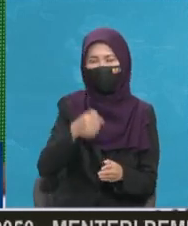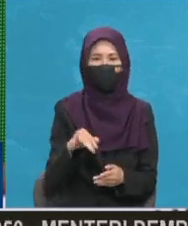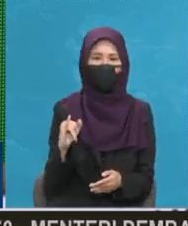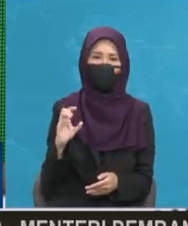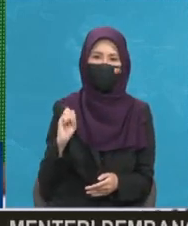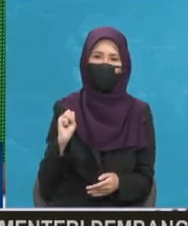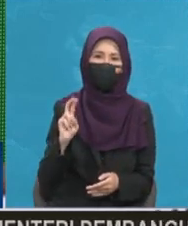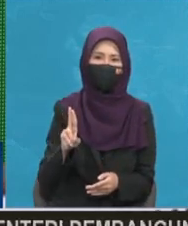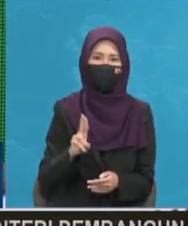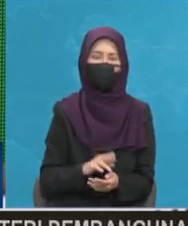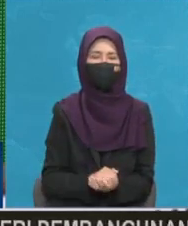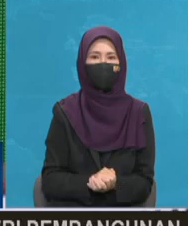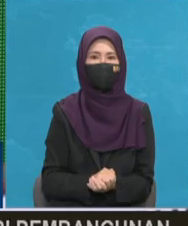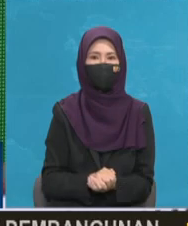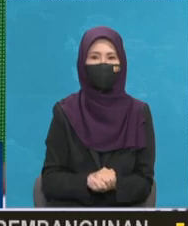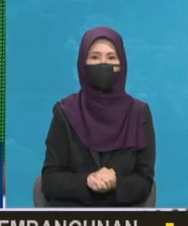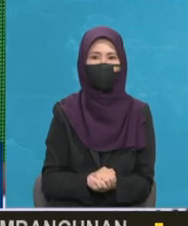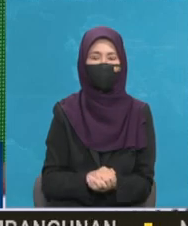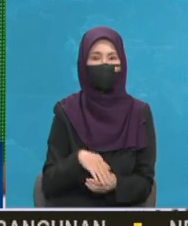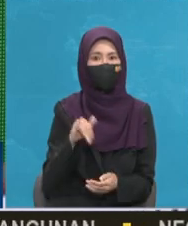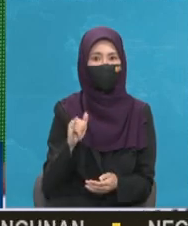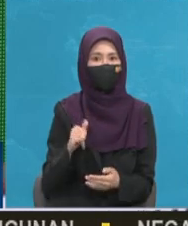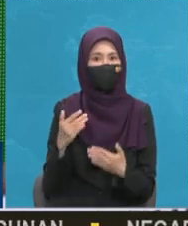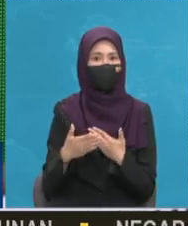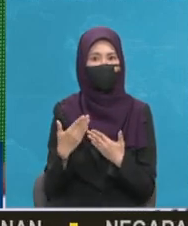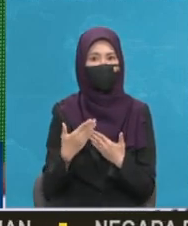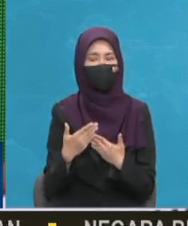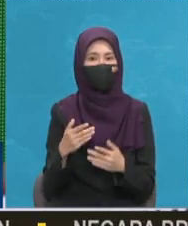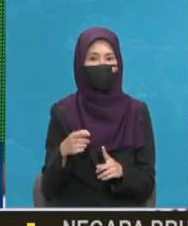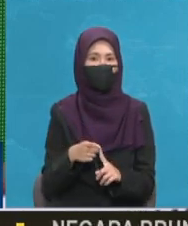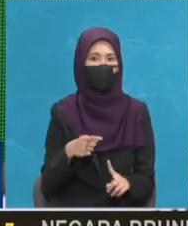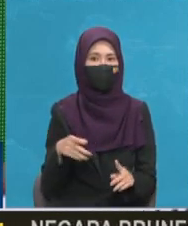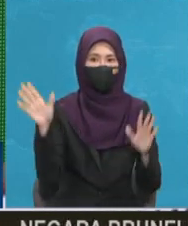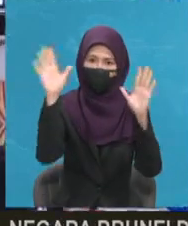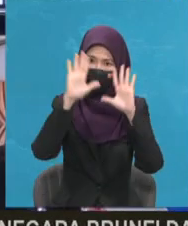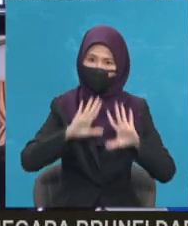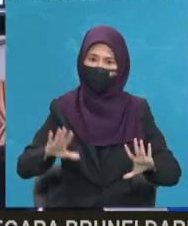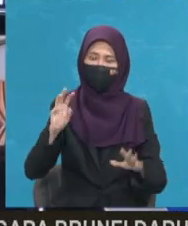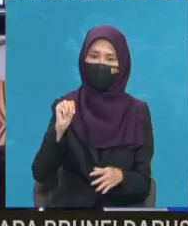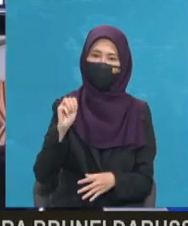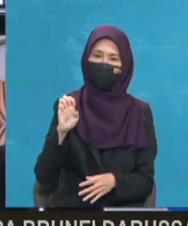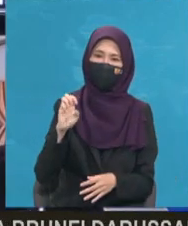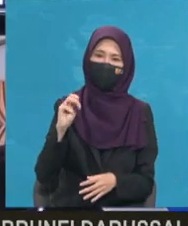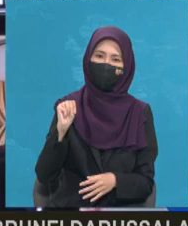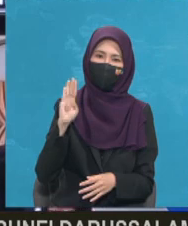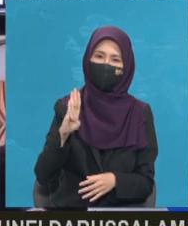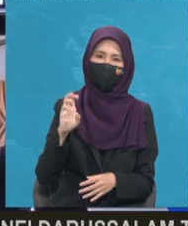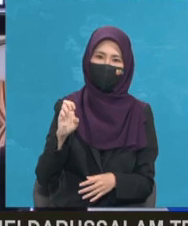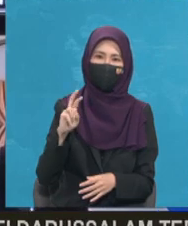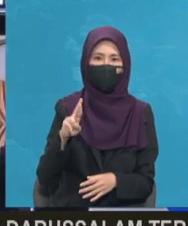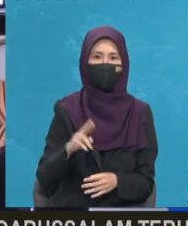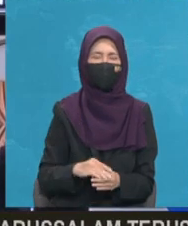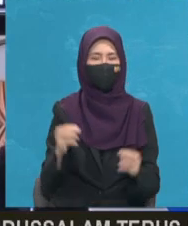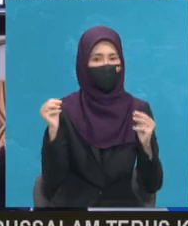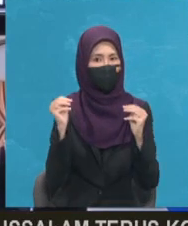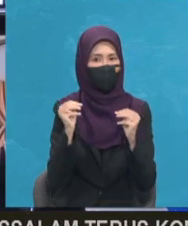requires Solutions and consists Among Us yang nembak scapes by surat